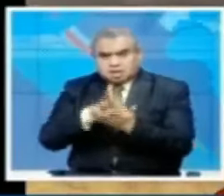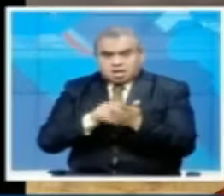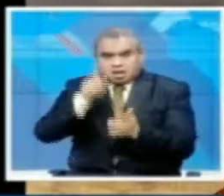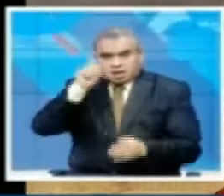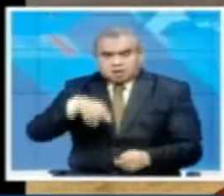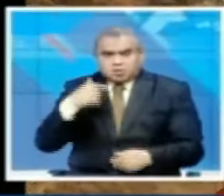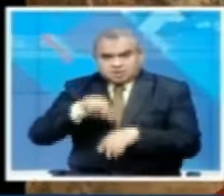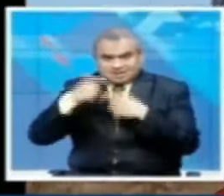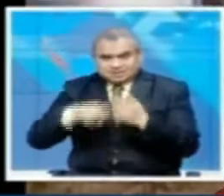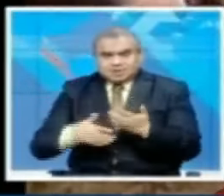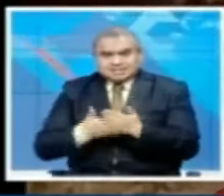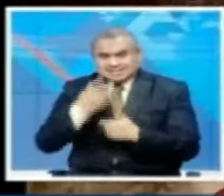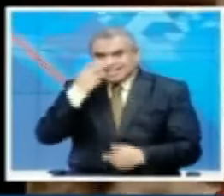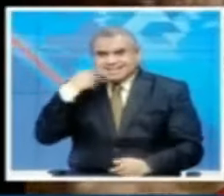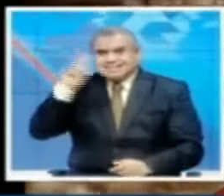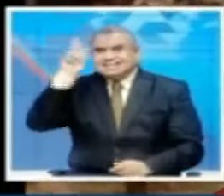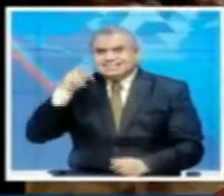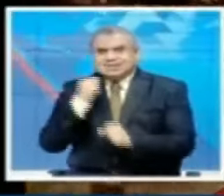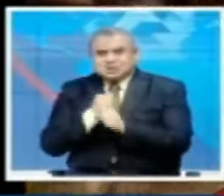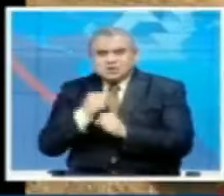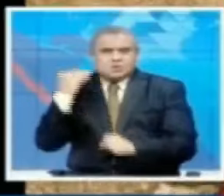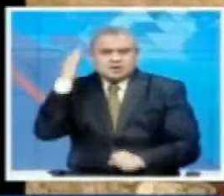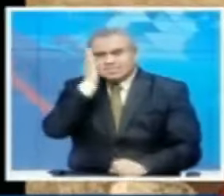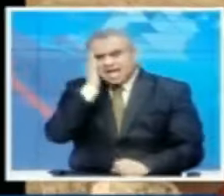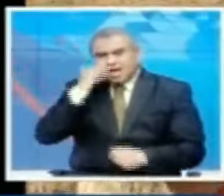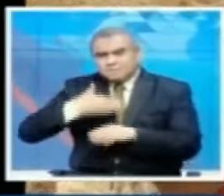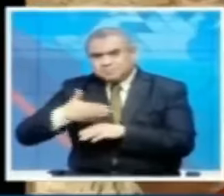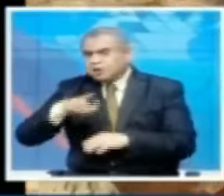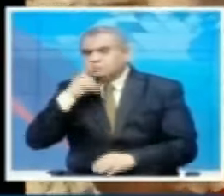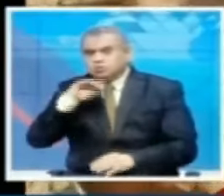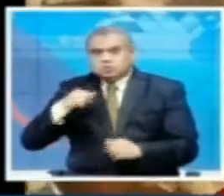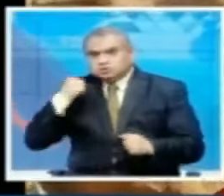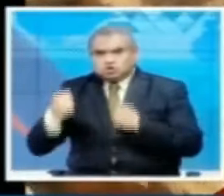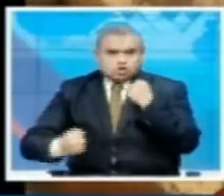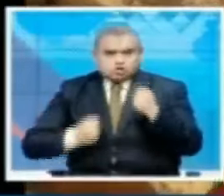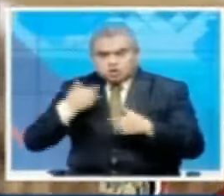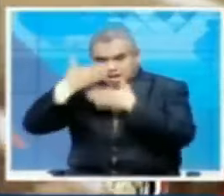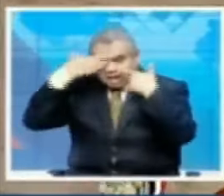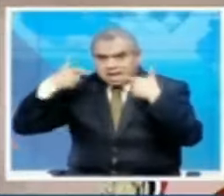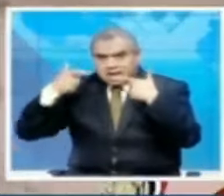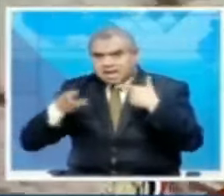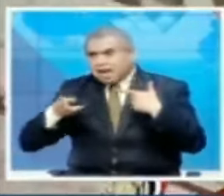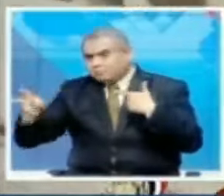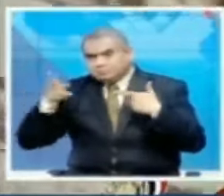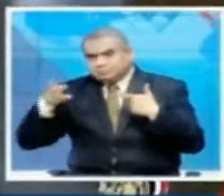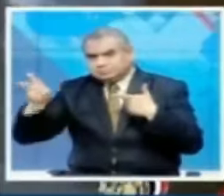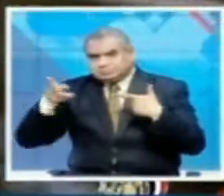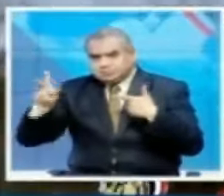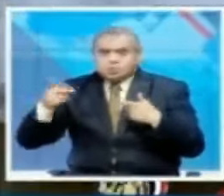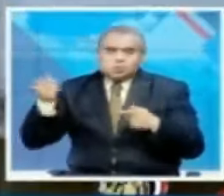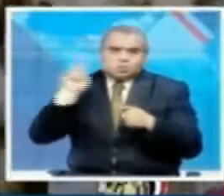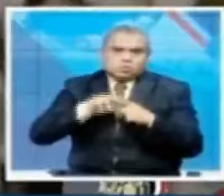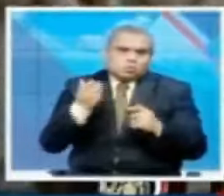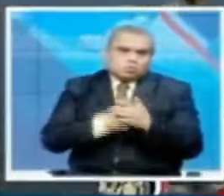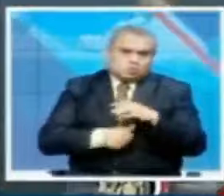عمر سينا، لكن الرئيس كان عنده قرار ان اللي بيكافح الارهاب وبيفرض